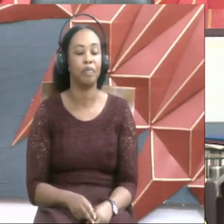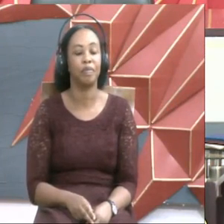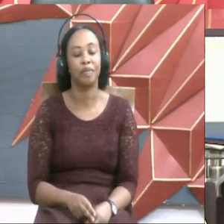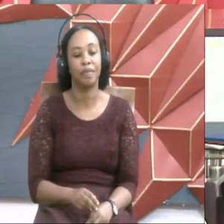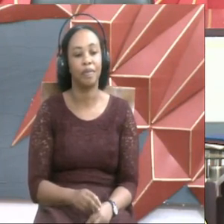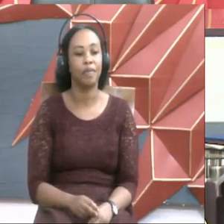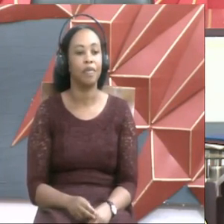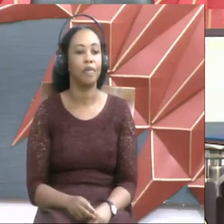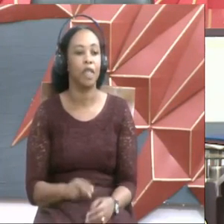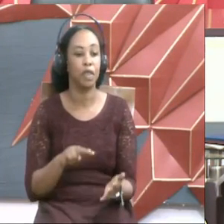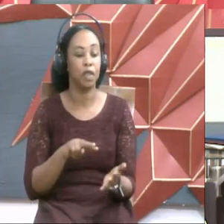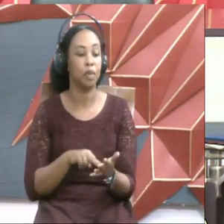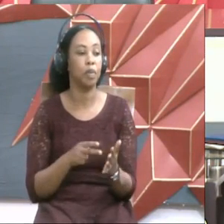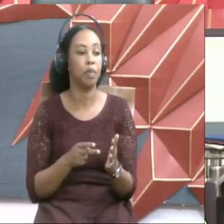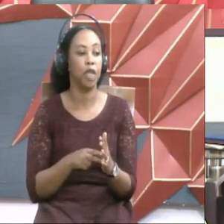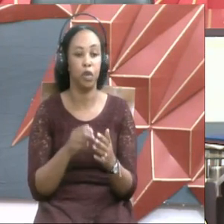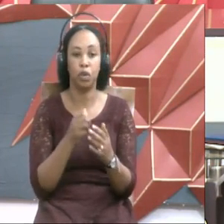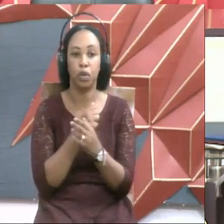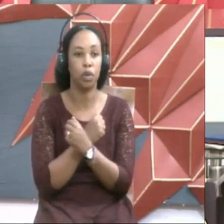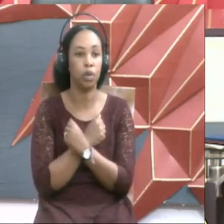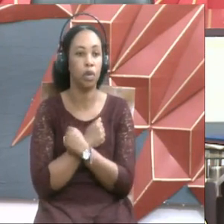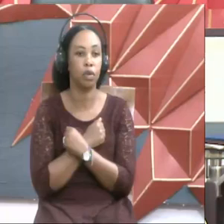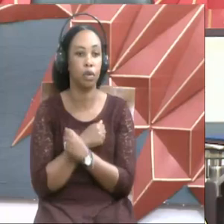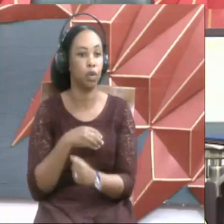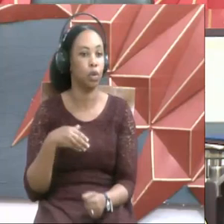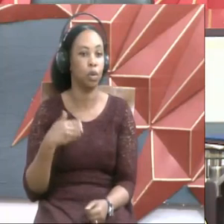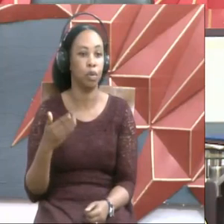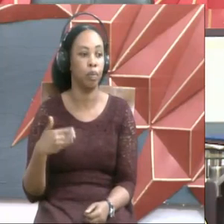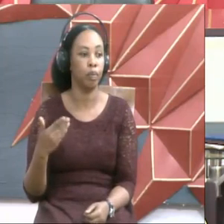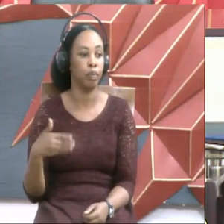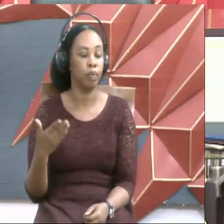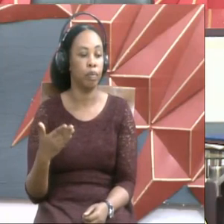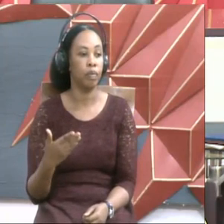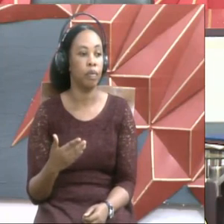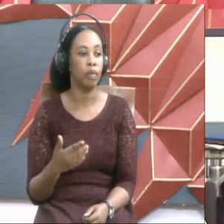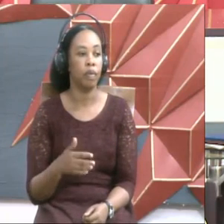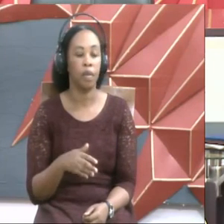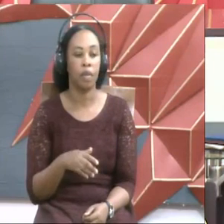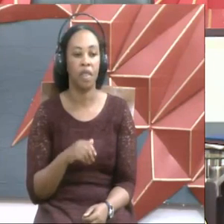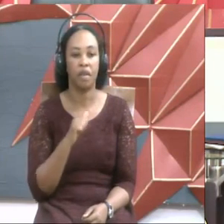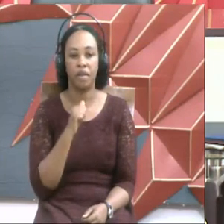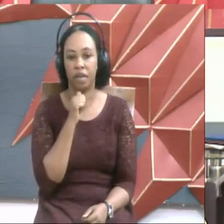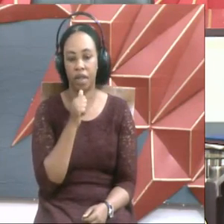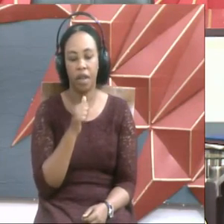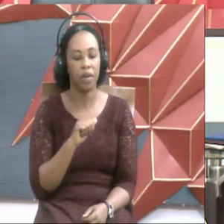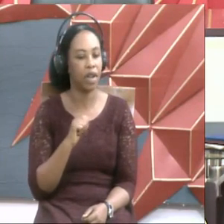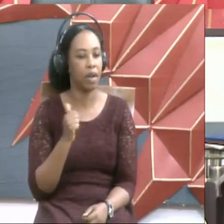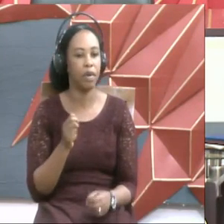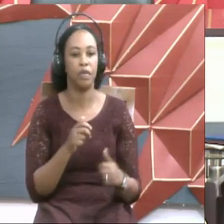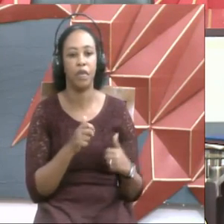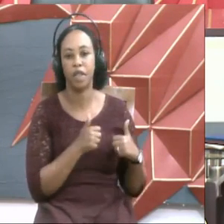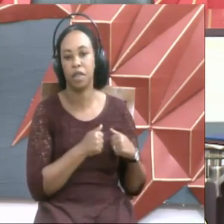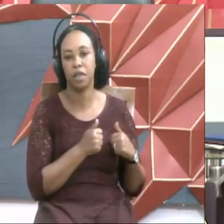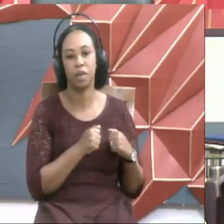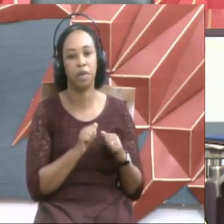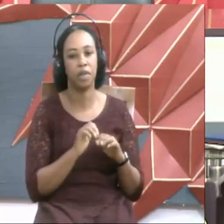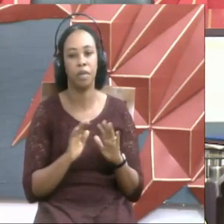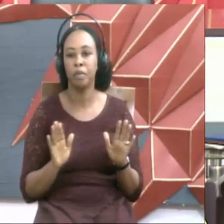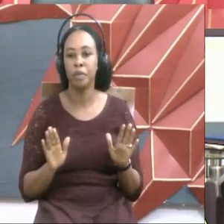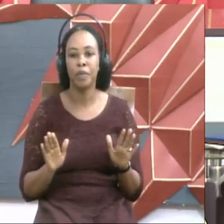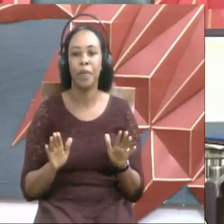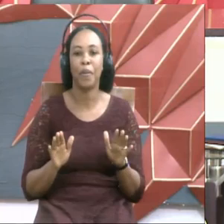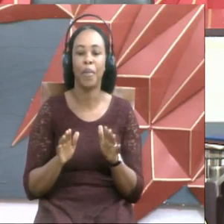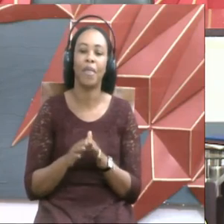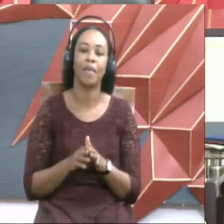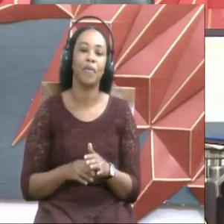ils sont encore fiancés on dit souvenir d'amour pour toujours. Anne c'est la fiancée. Ils ne sont pas les fiancés. Dans la jeunesse